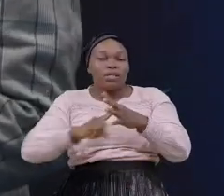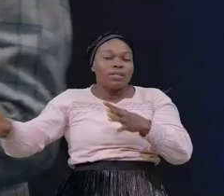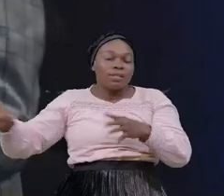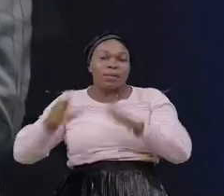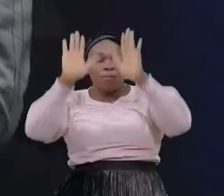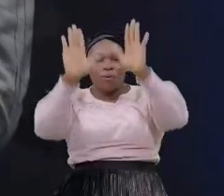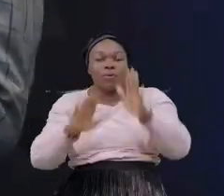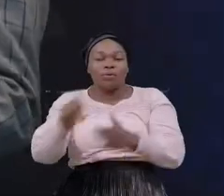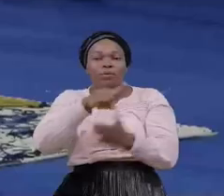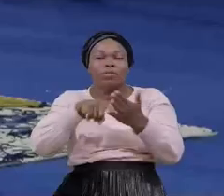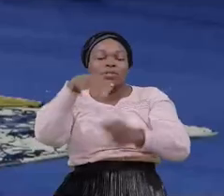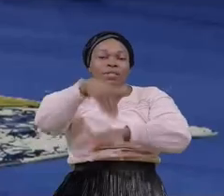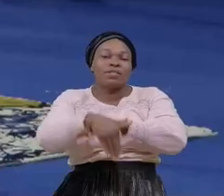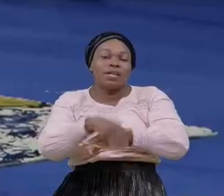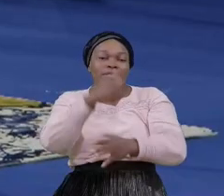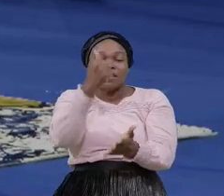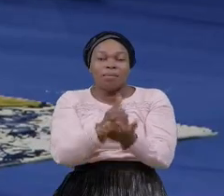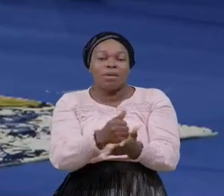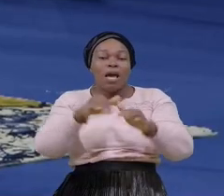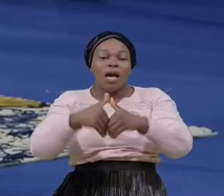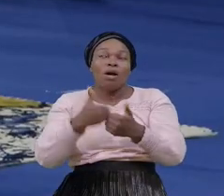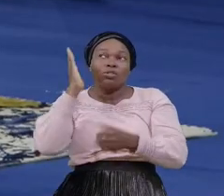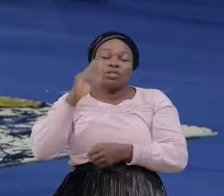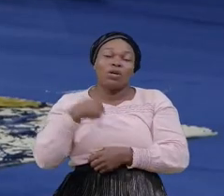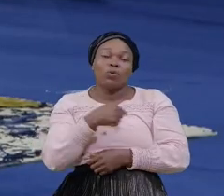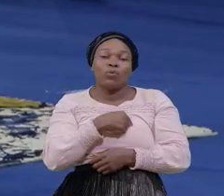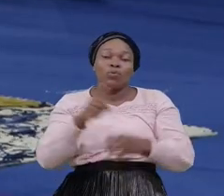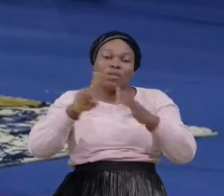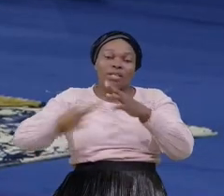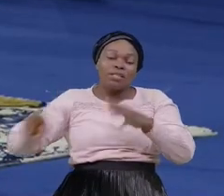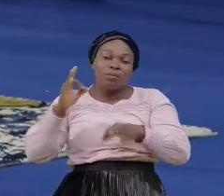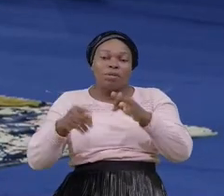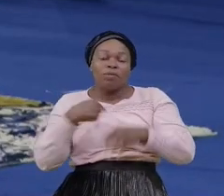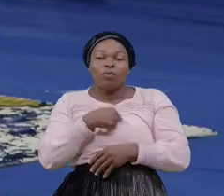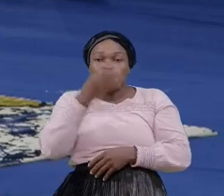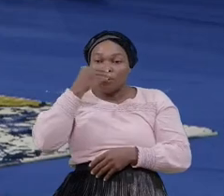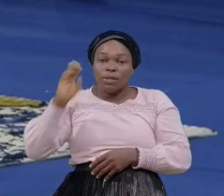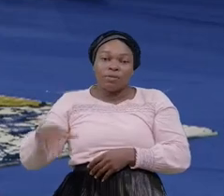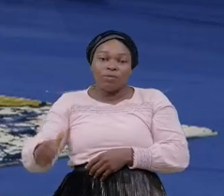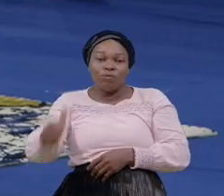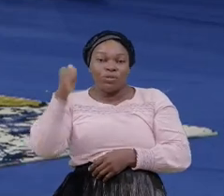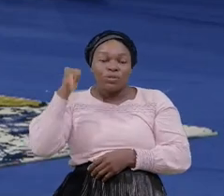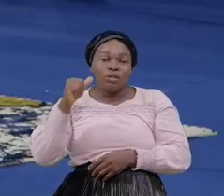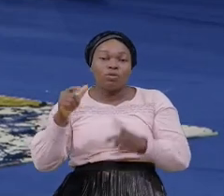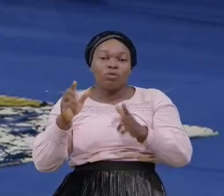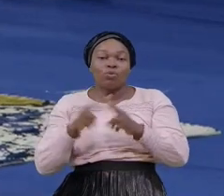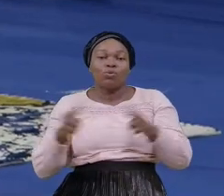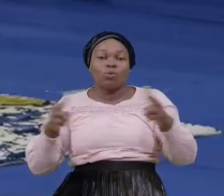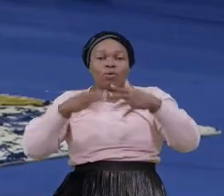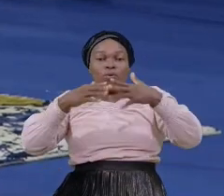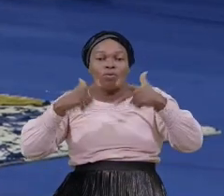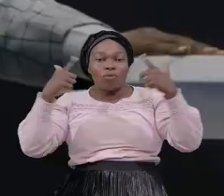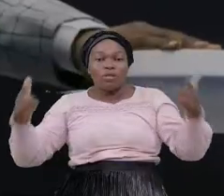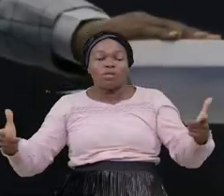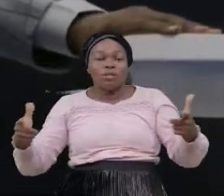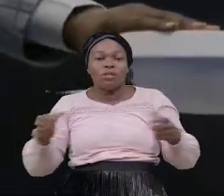soir. Comment échapperons-nous en négligeant, en rejetant, en négligeant un si